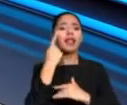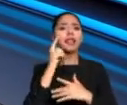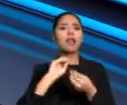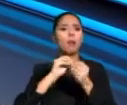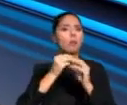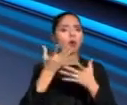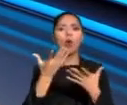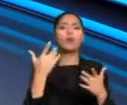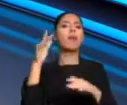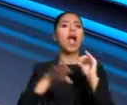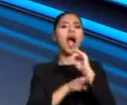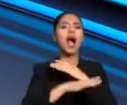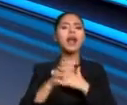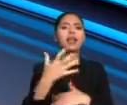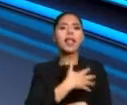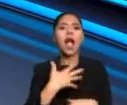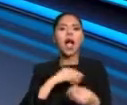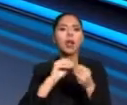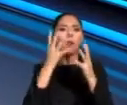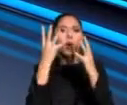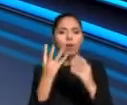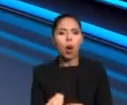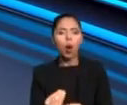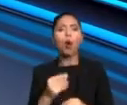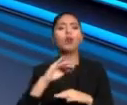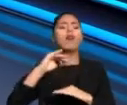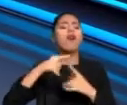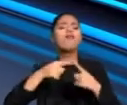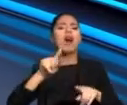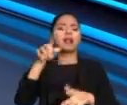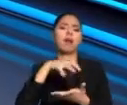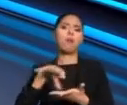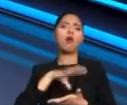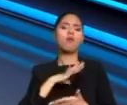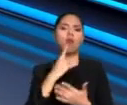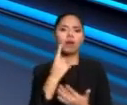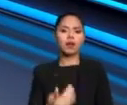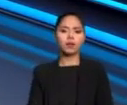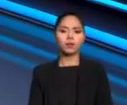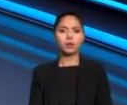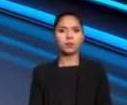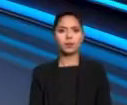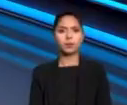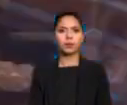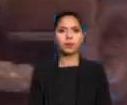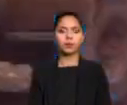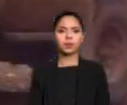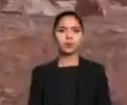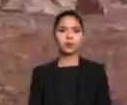devletine husumeti, hayatının ana gayesi haline getirmiş olan tuhaf bir kesim var dedi.